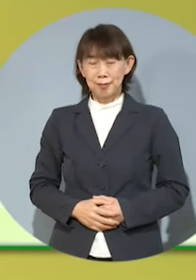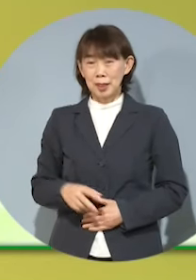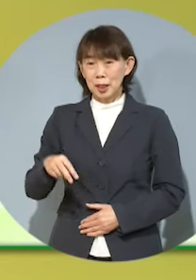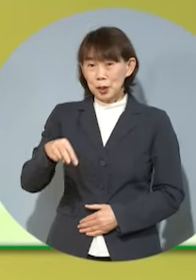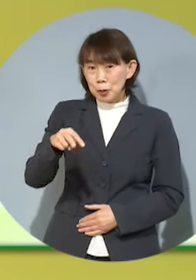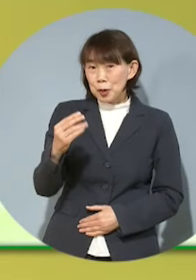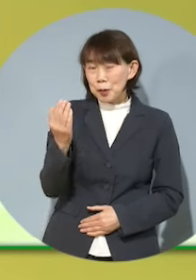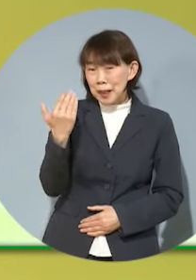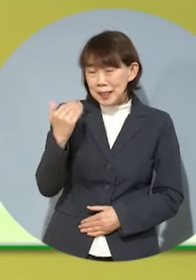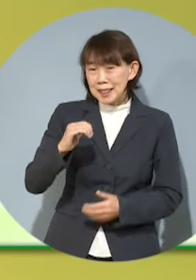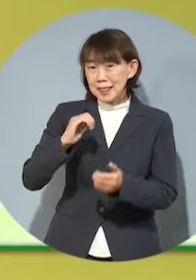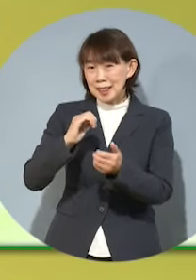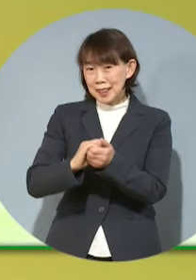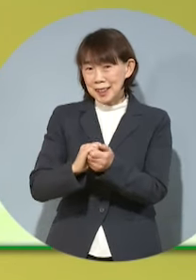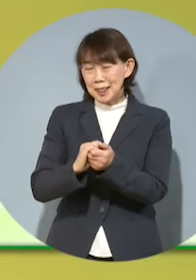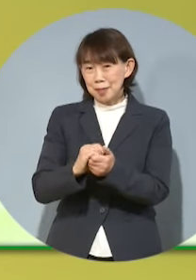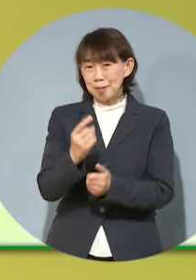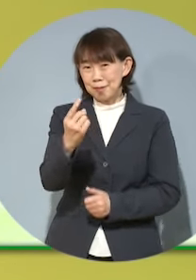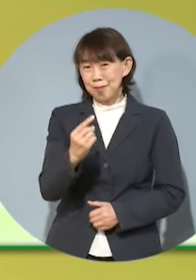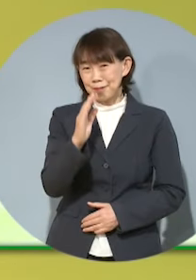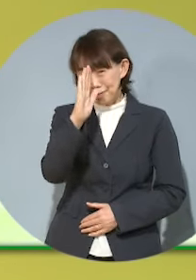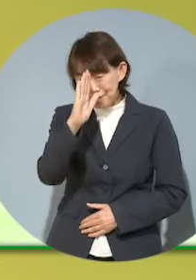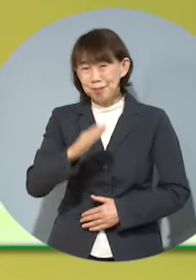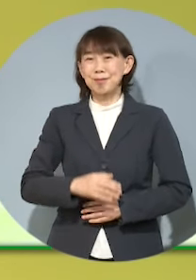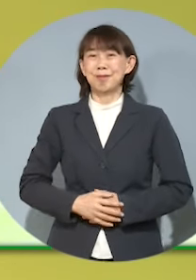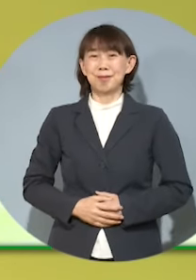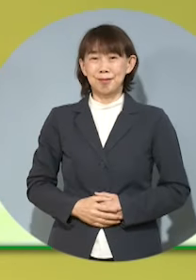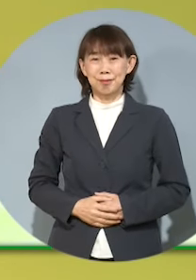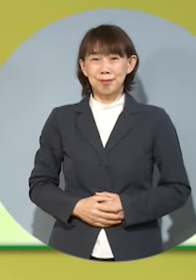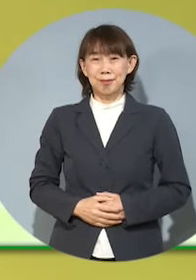はい、高尾山に登る前にぜひ立ち寄ってみてください。